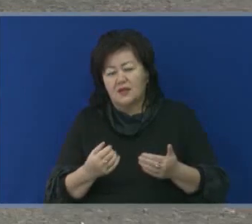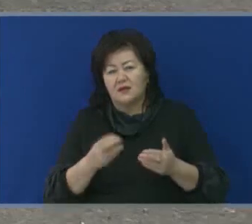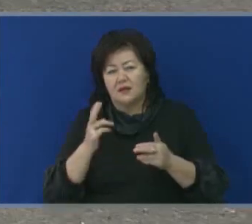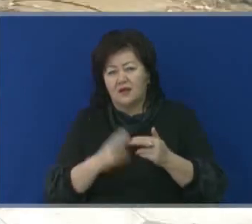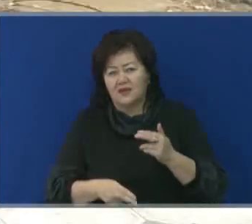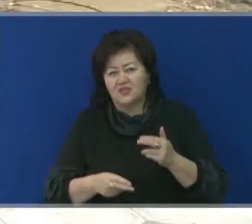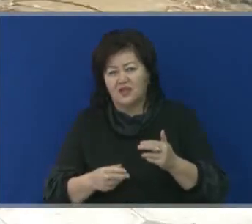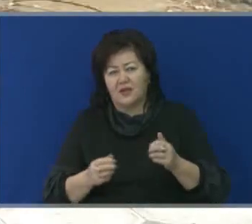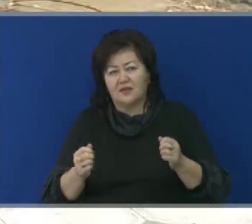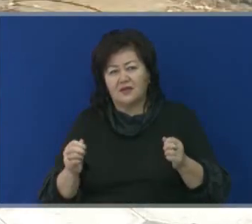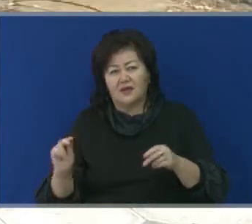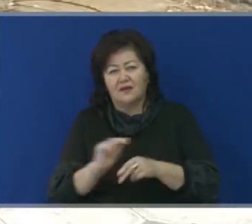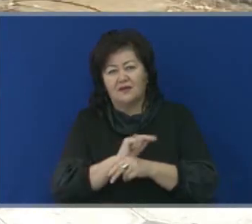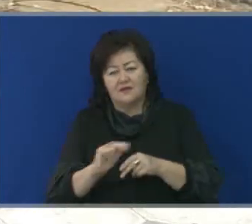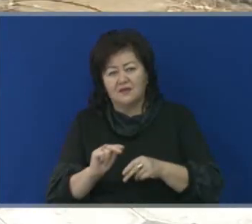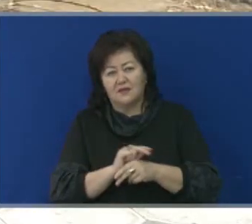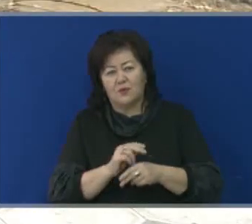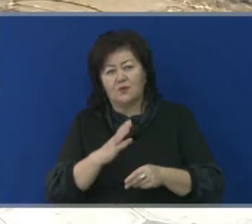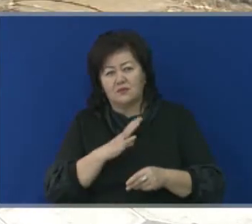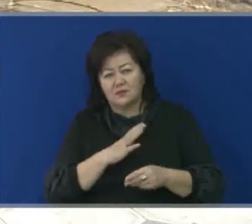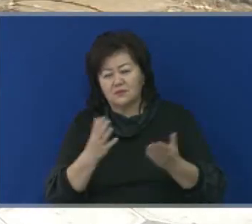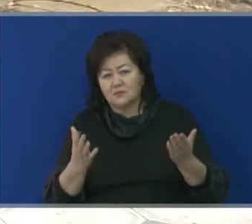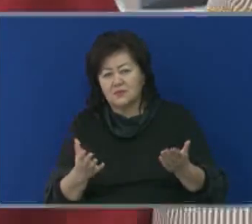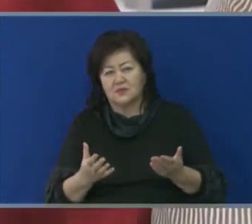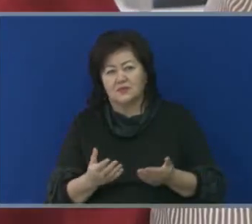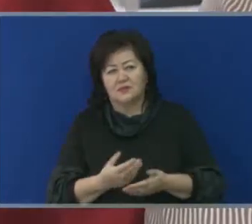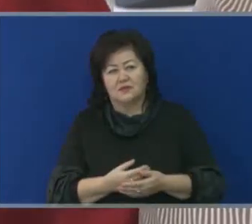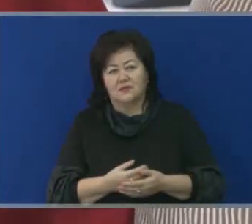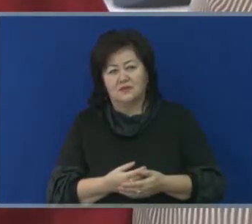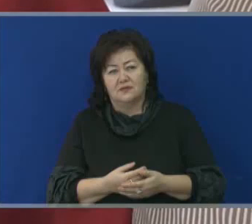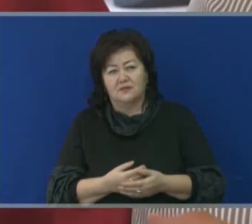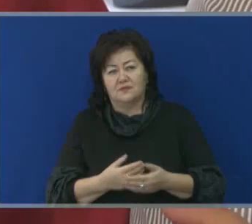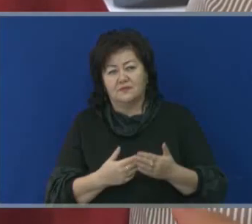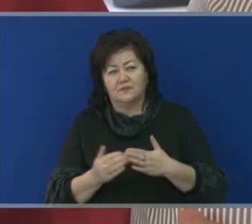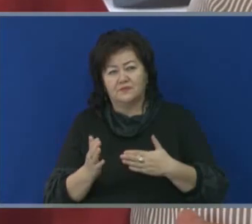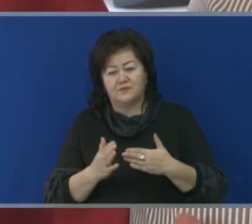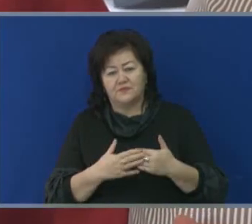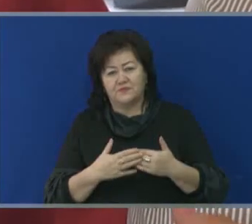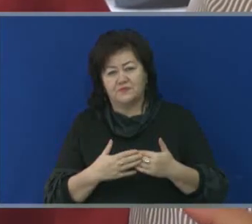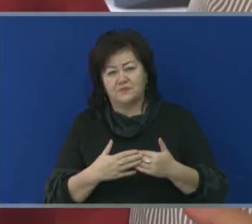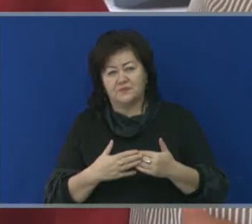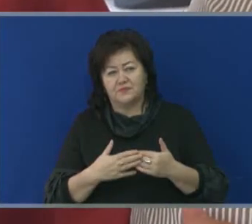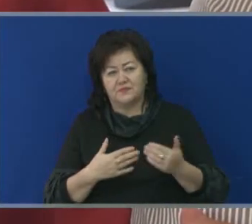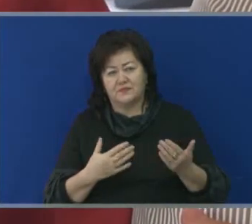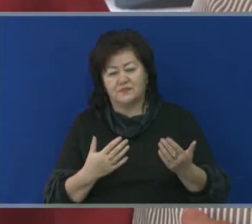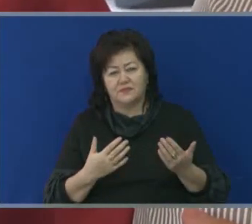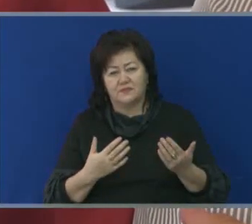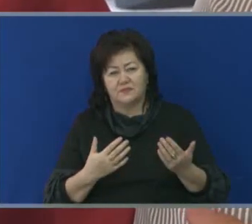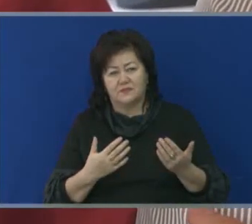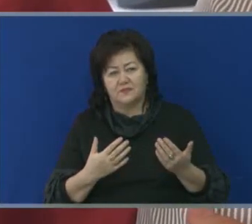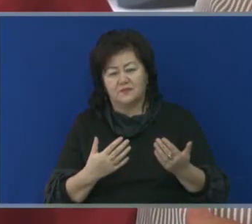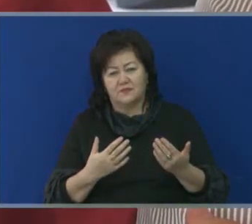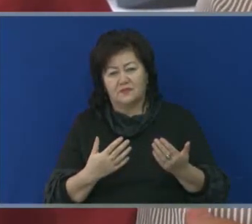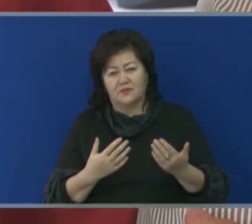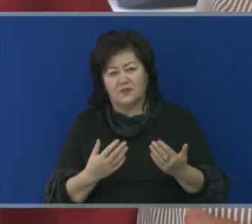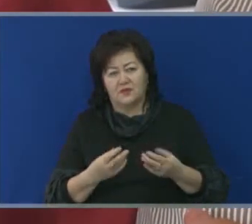капитального ремонта. Главу города попросили взять этот вопрос на контроль. Практически испортили парк. Ваши слышите, постараюсь